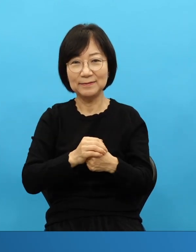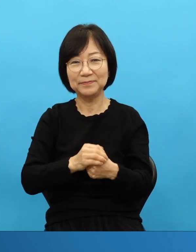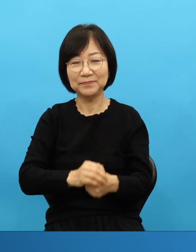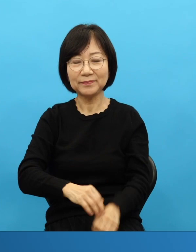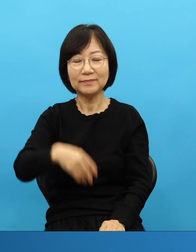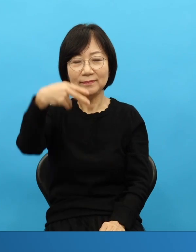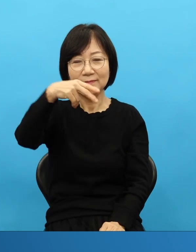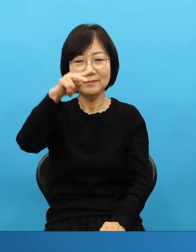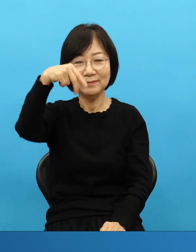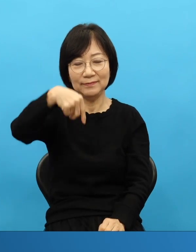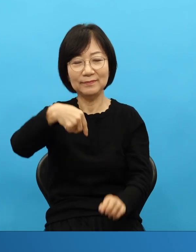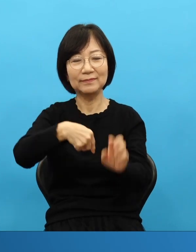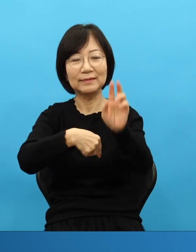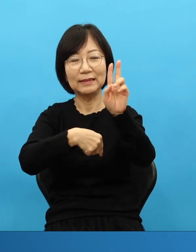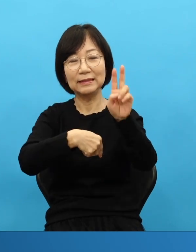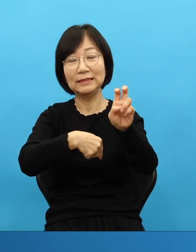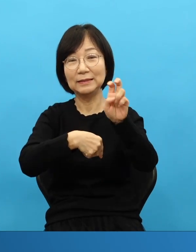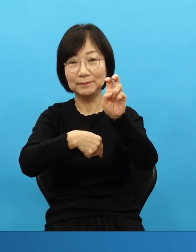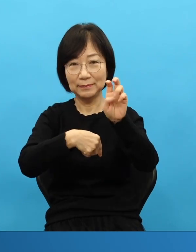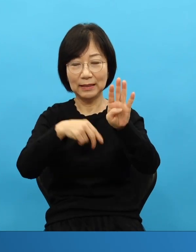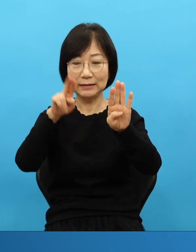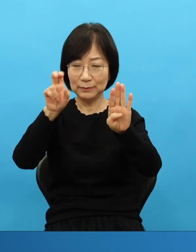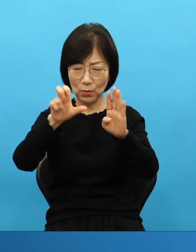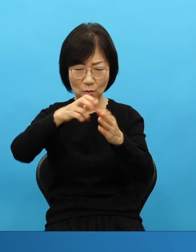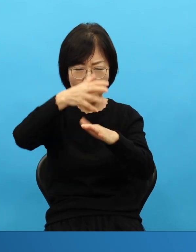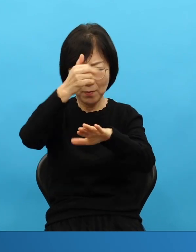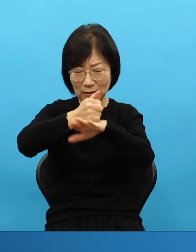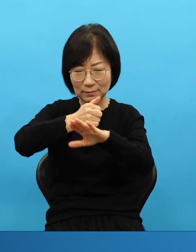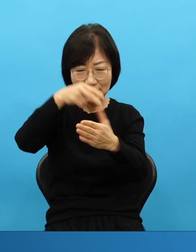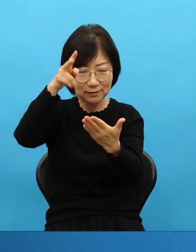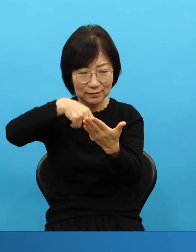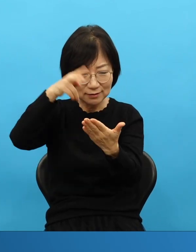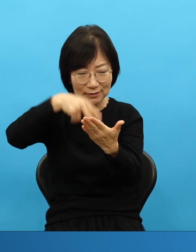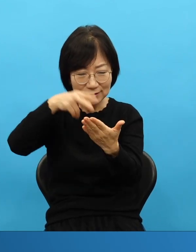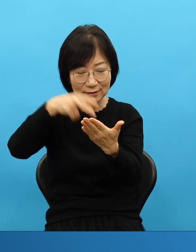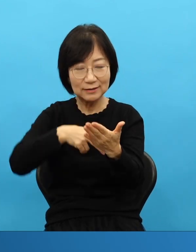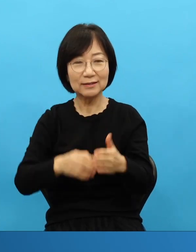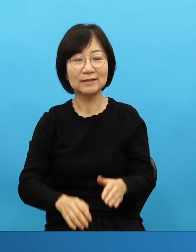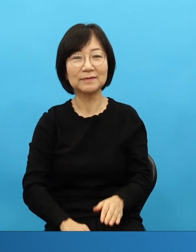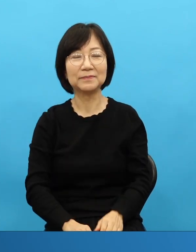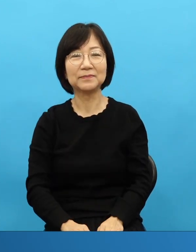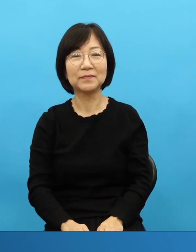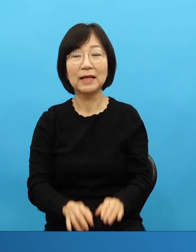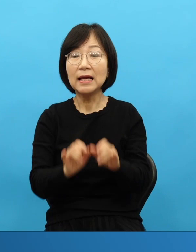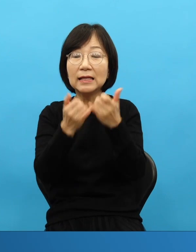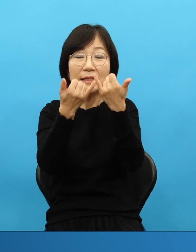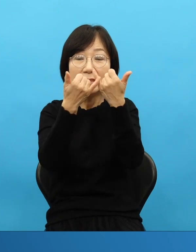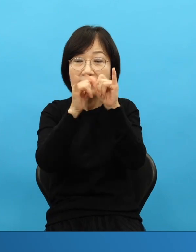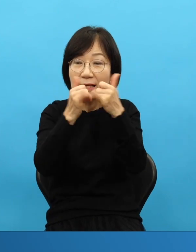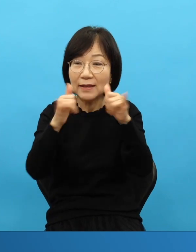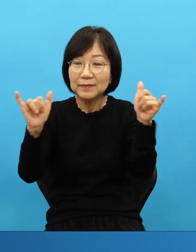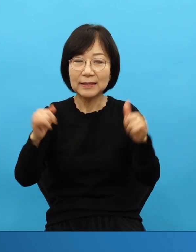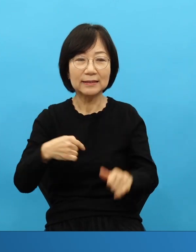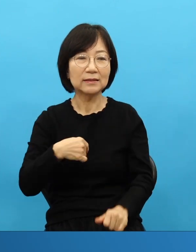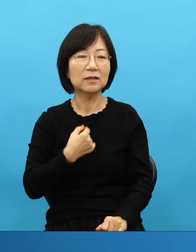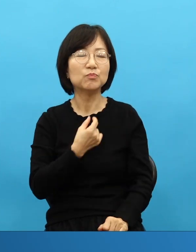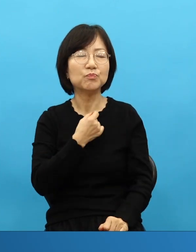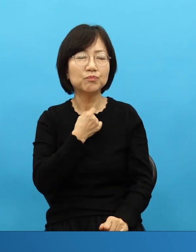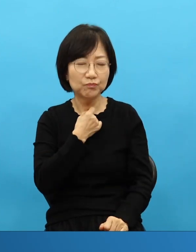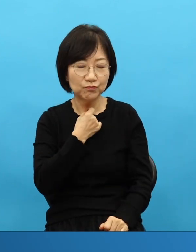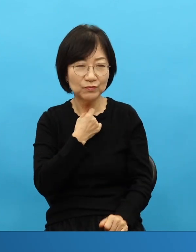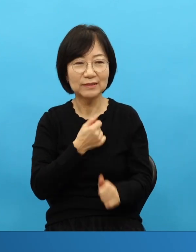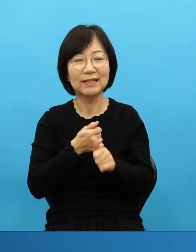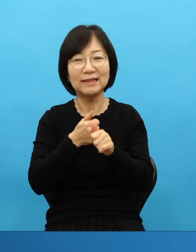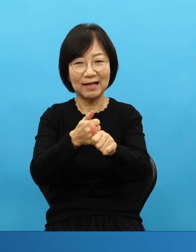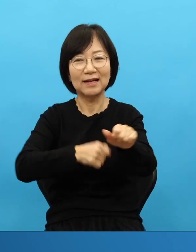you look in Judges chapter 21, verse 25, it 제일 says this. 끝절이죠. It's the very last verse. 사람들이 자기의 소견대로